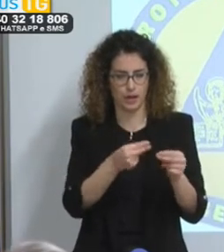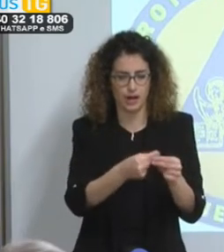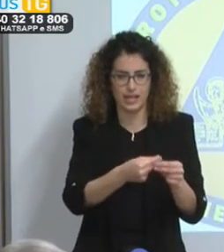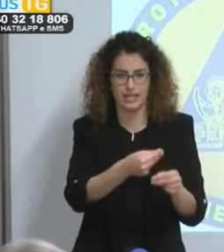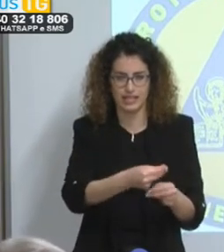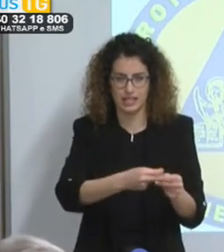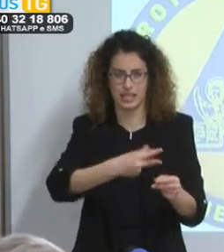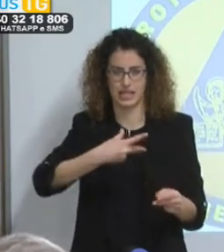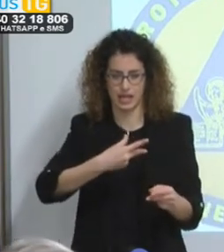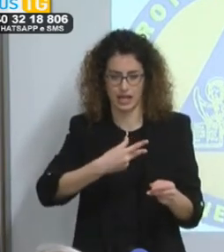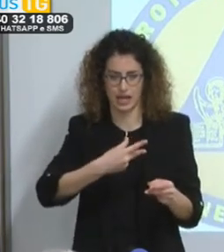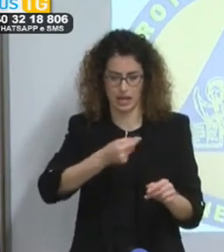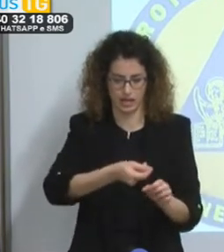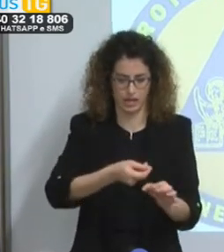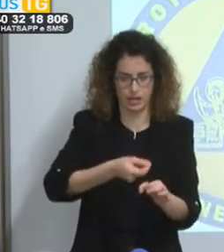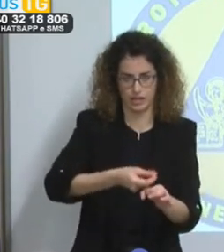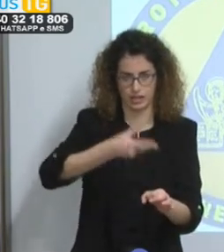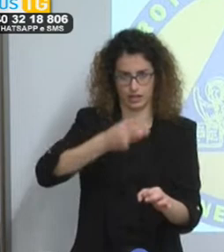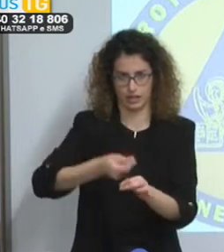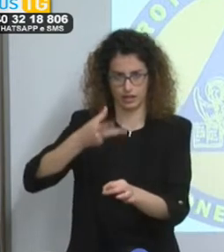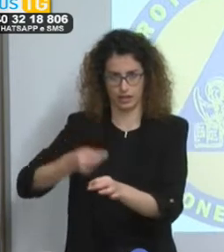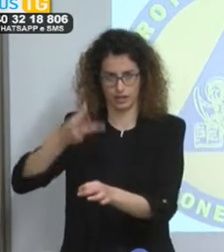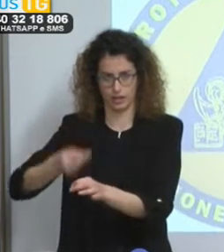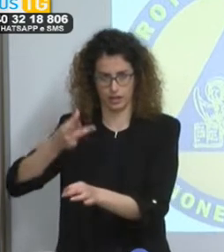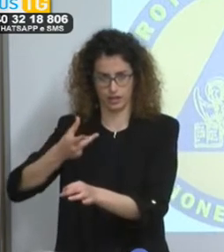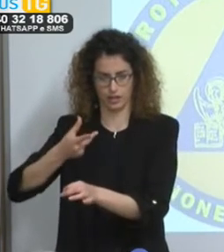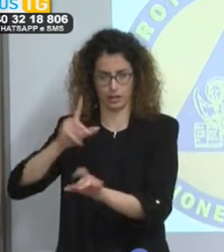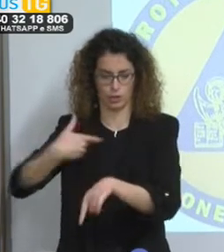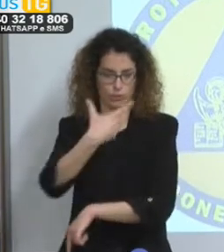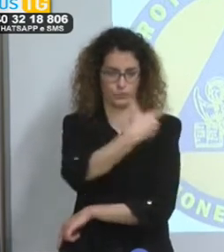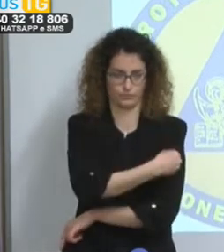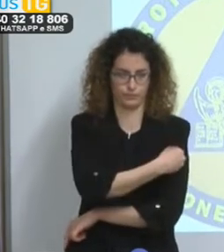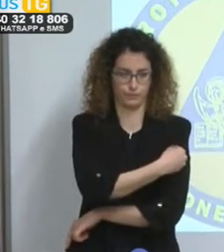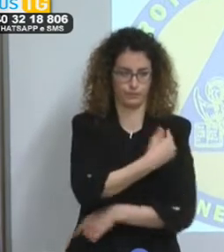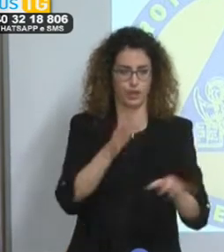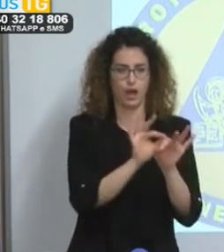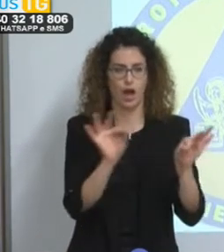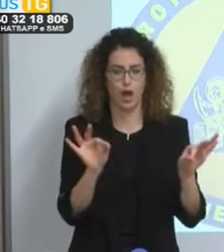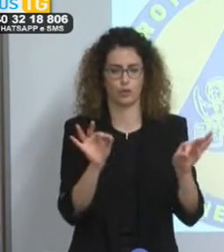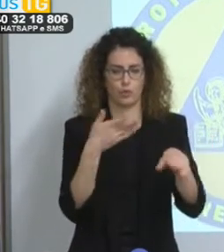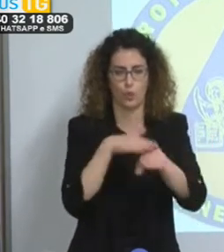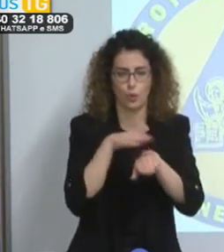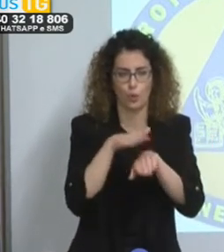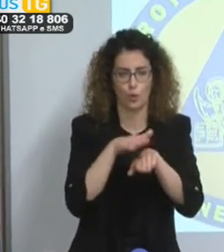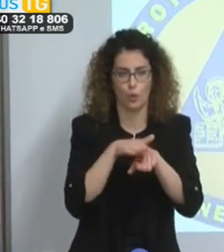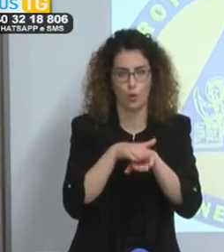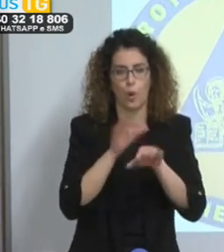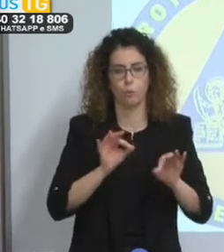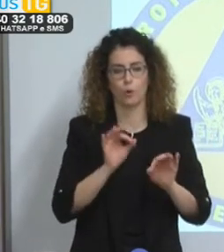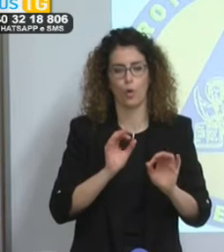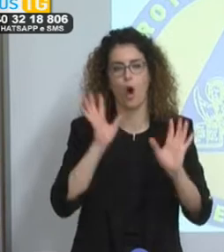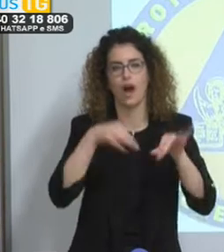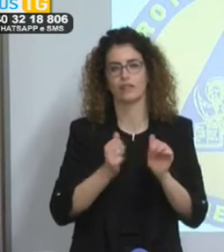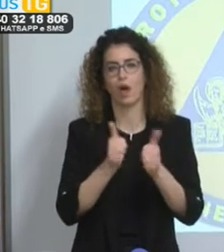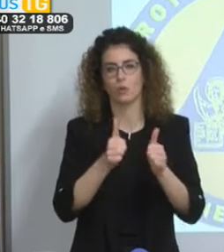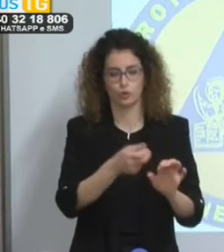siringhe per l'inoculazione, ecco, alcuni ormai hanno praticità e riescono a farsi le 11 dosi,